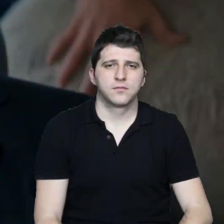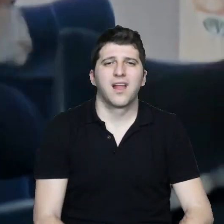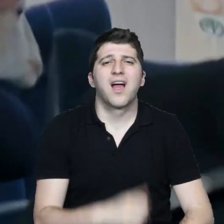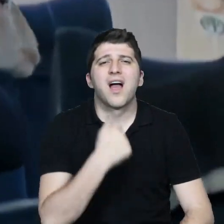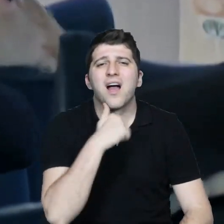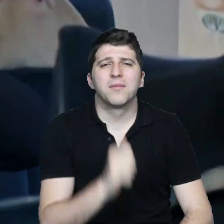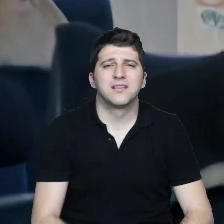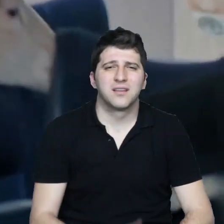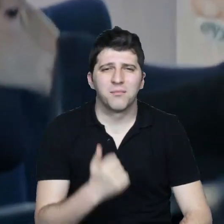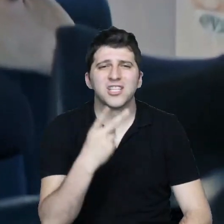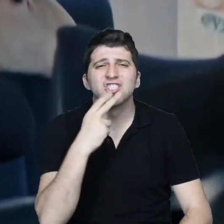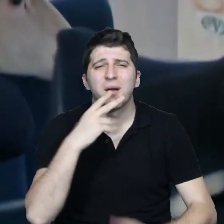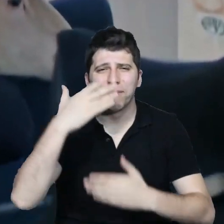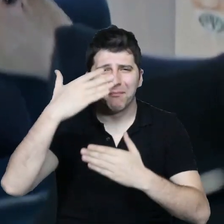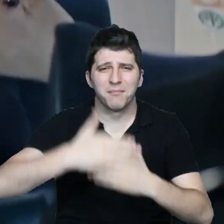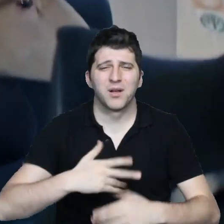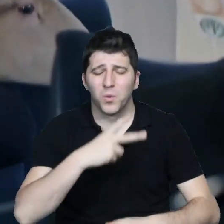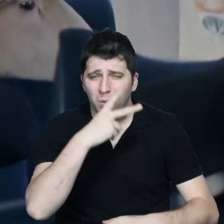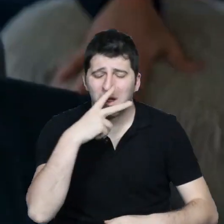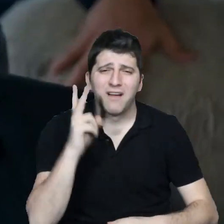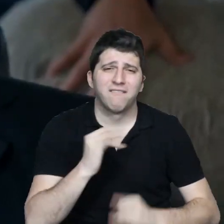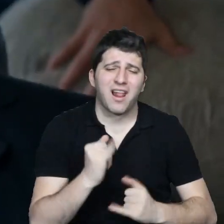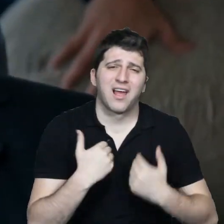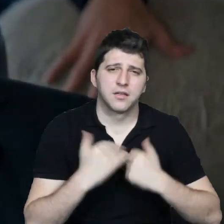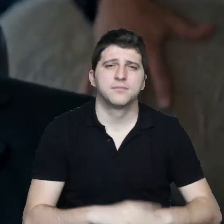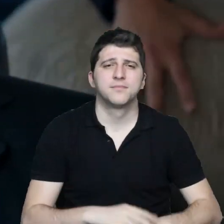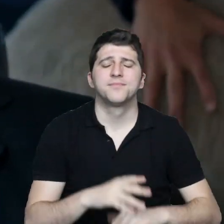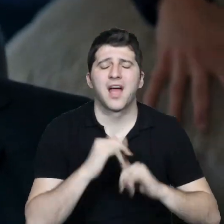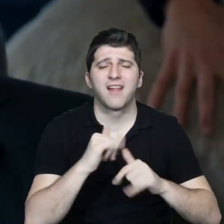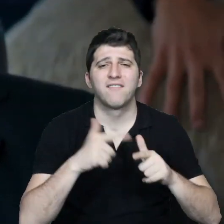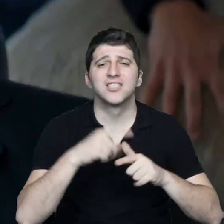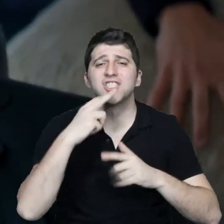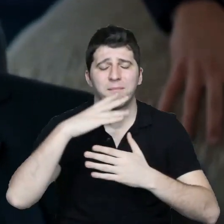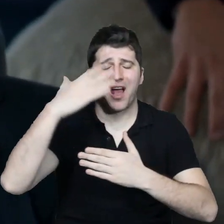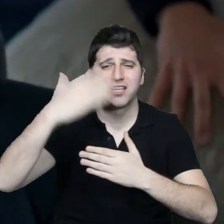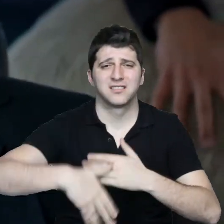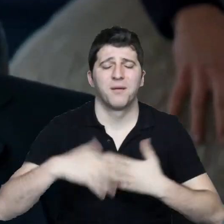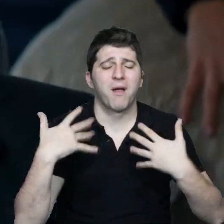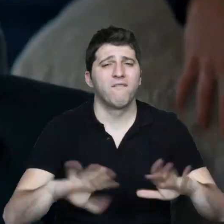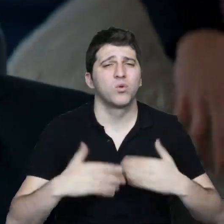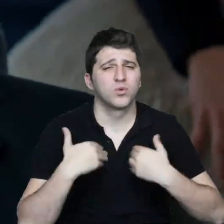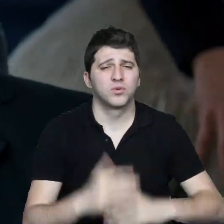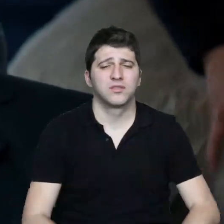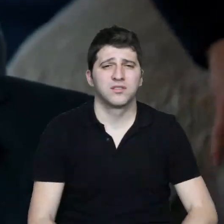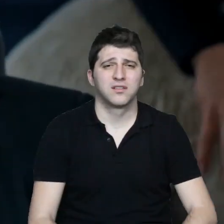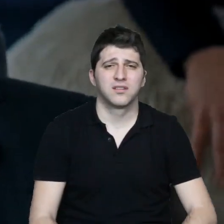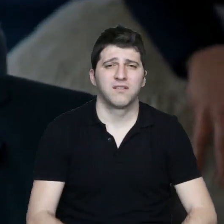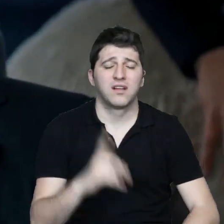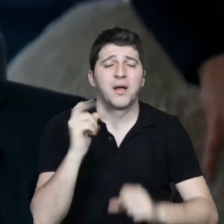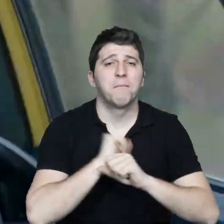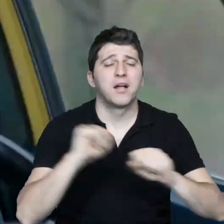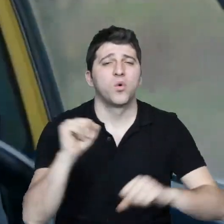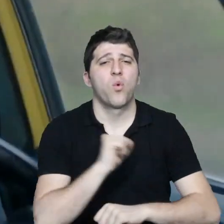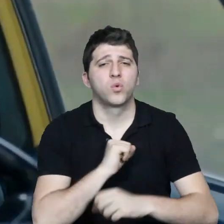Abi biraz şu camı açsak ya. Kokudan öleceğiz ha. Aynen Fatih, şu camı mama aç. Mahvolduk ya. Vallahi patlayacağız